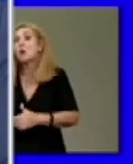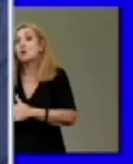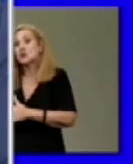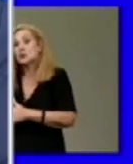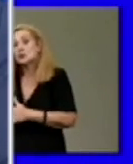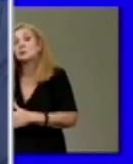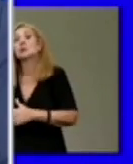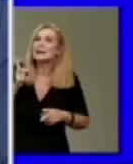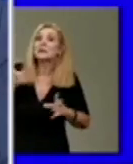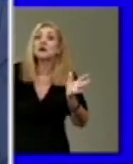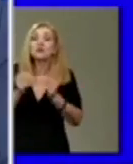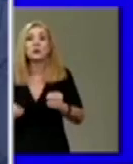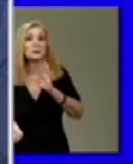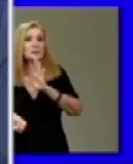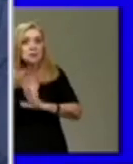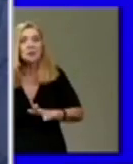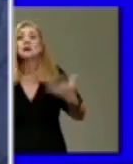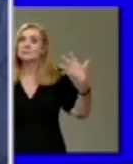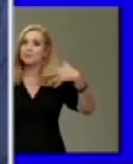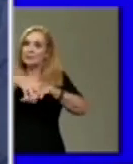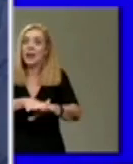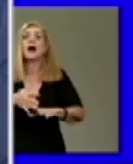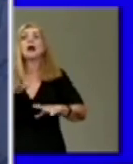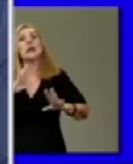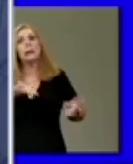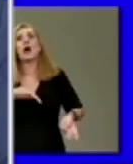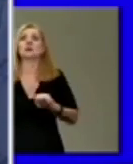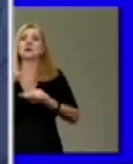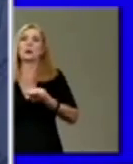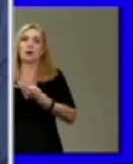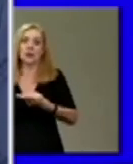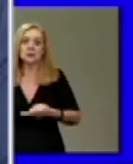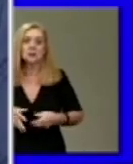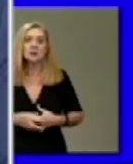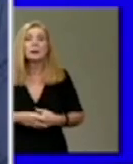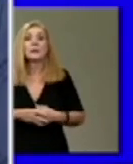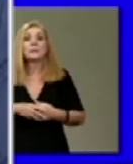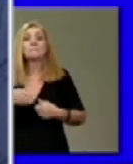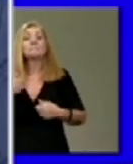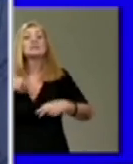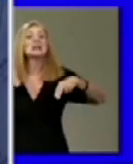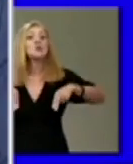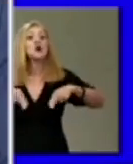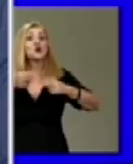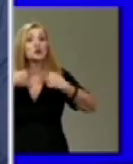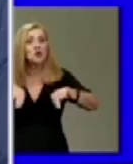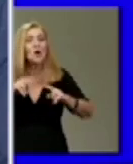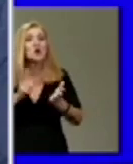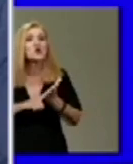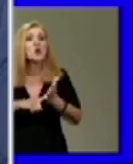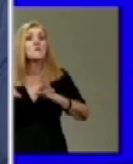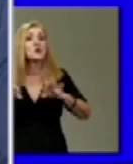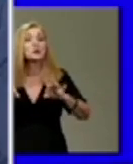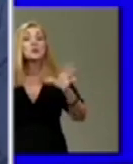το νοικιάζουν και για 9 μήνες σου λέει απ τον οκτώβριο και αυτό χαριστικά μέχρι τον απρίλιο μάιο επίσης